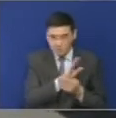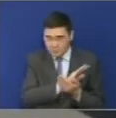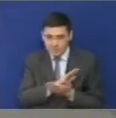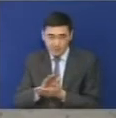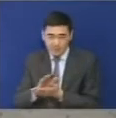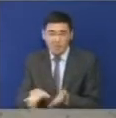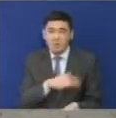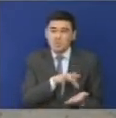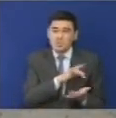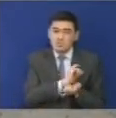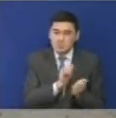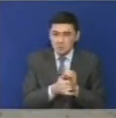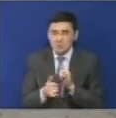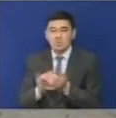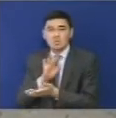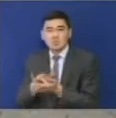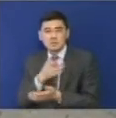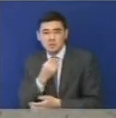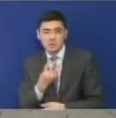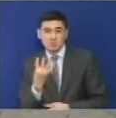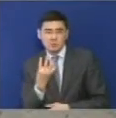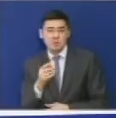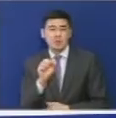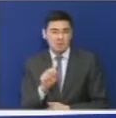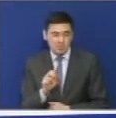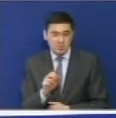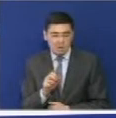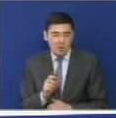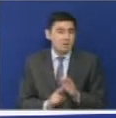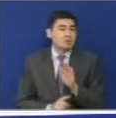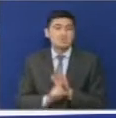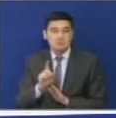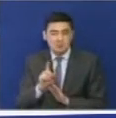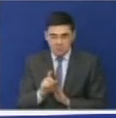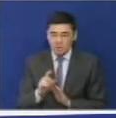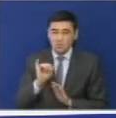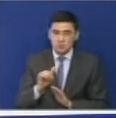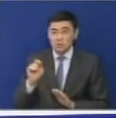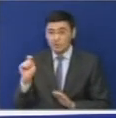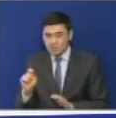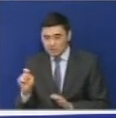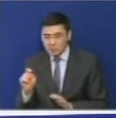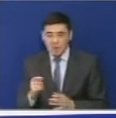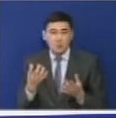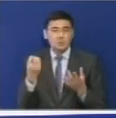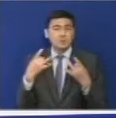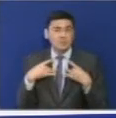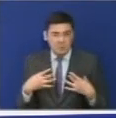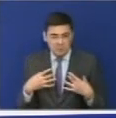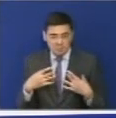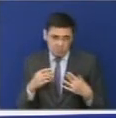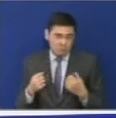Өскемен мен Семейде 4 сәуірден бастап демалыс және мереке күндерінде жеке көлік қозғалысына тыйым салынған болатын.